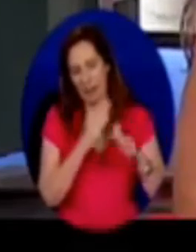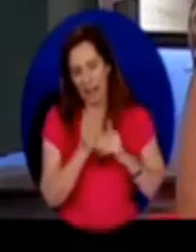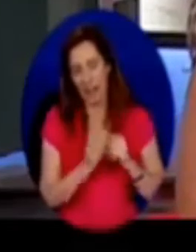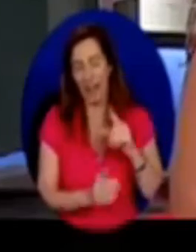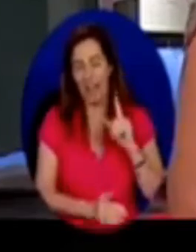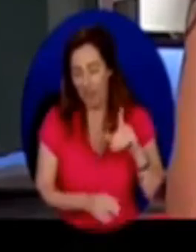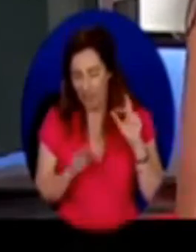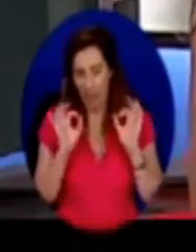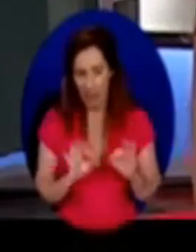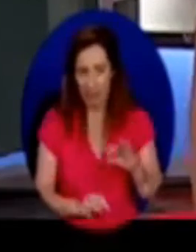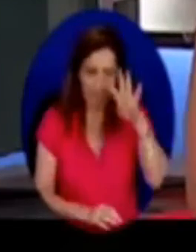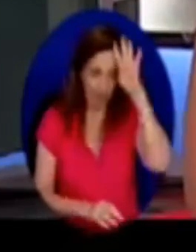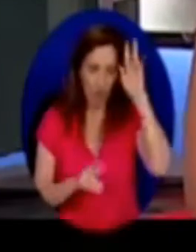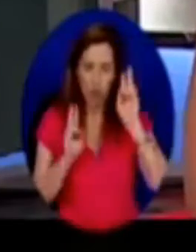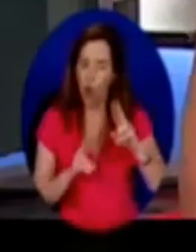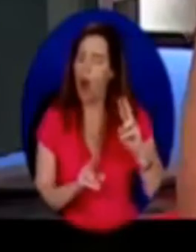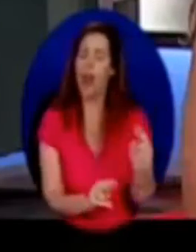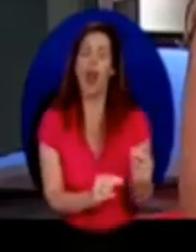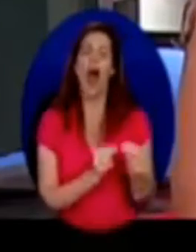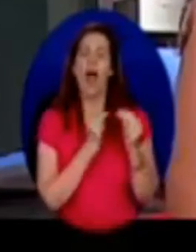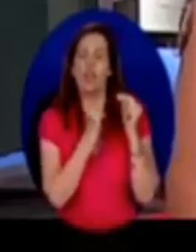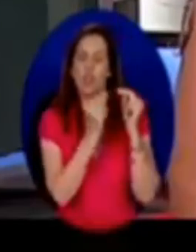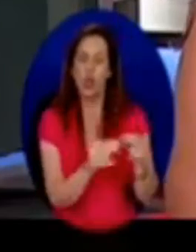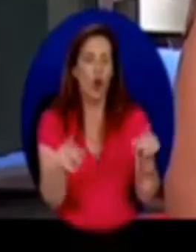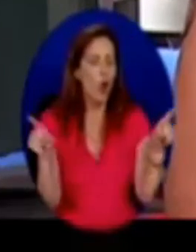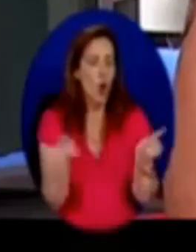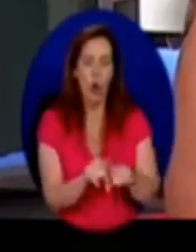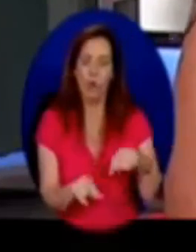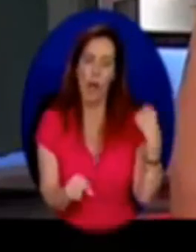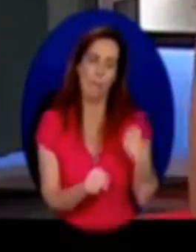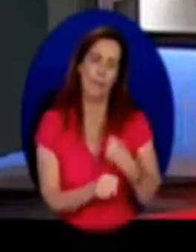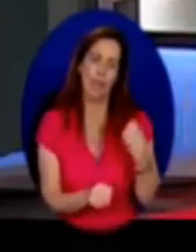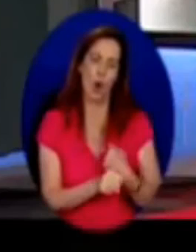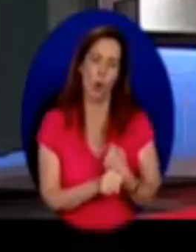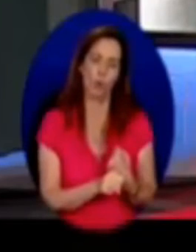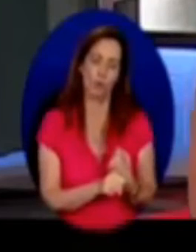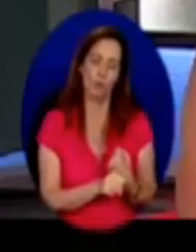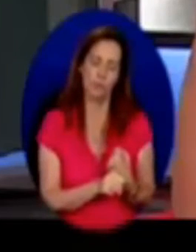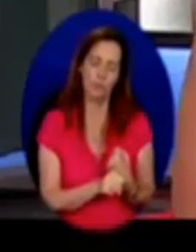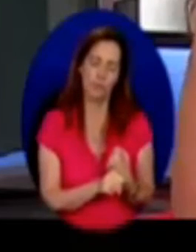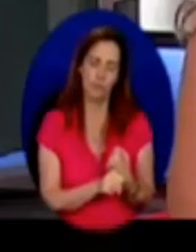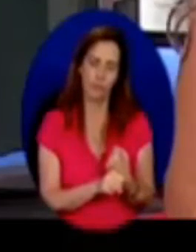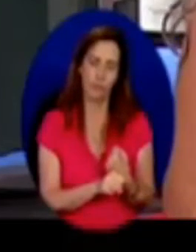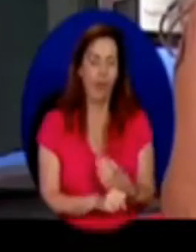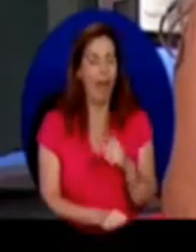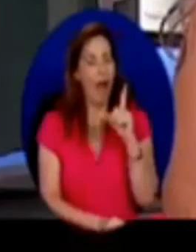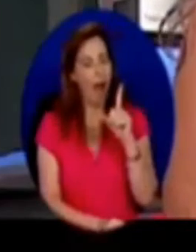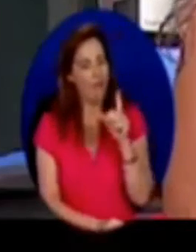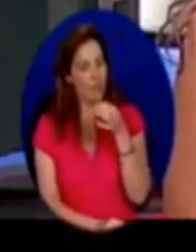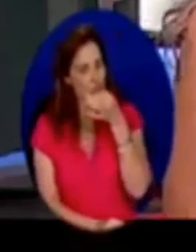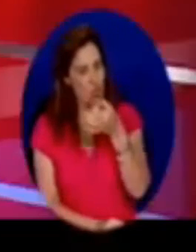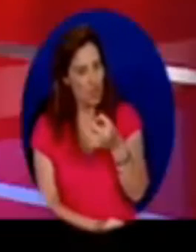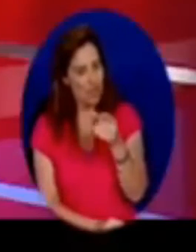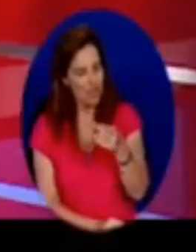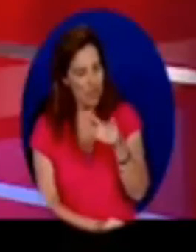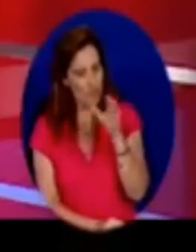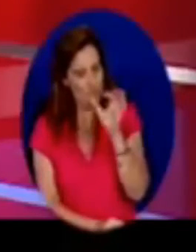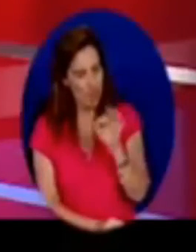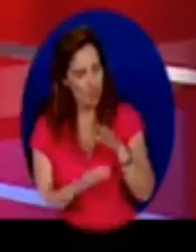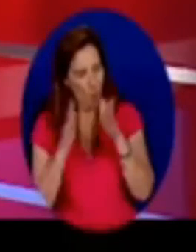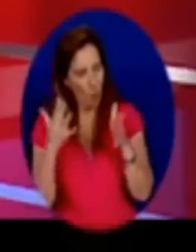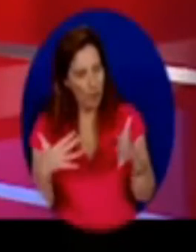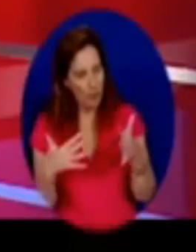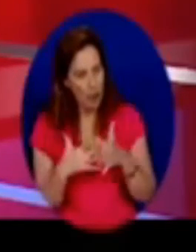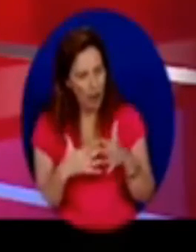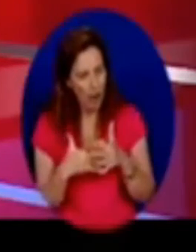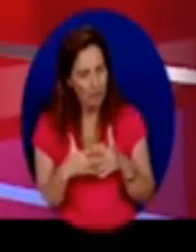ואז למעשה איראן תוכל לחזור לאותה פעילות שי אל זה מה שאתם במכוני המחקר